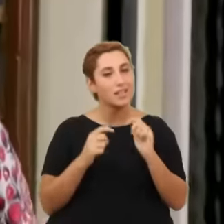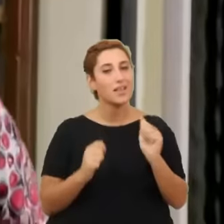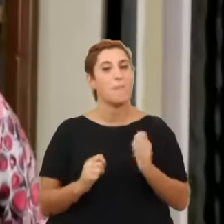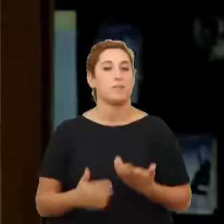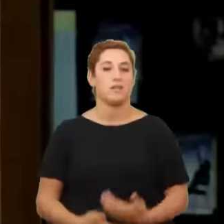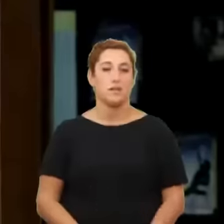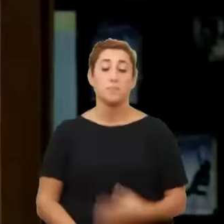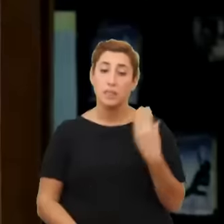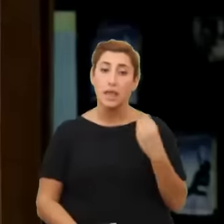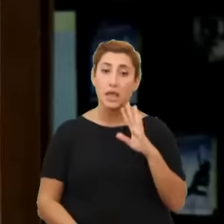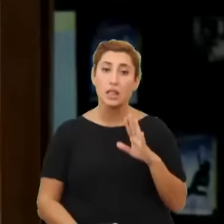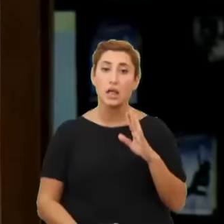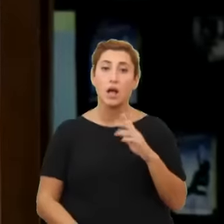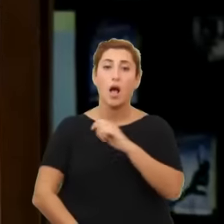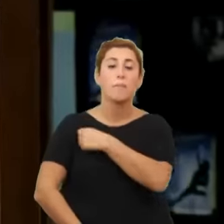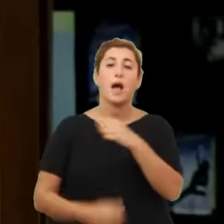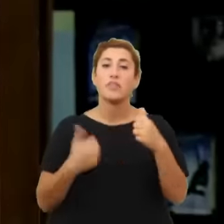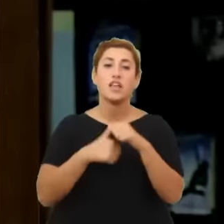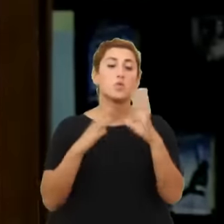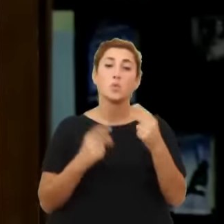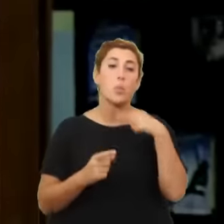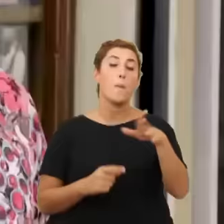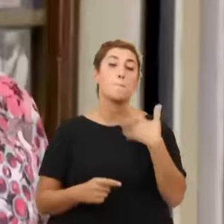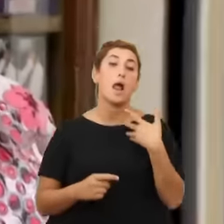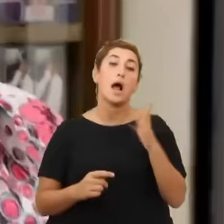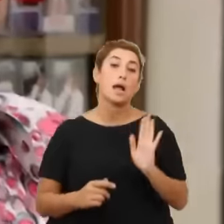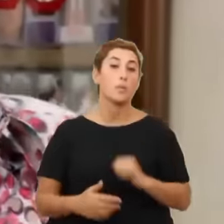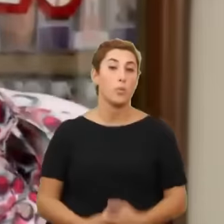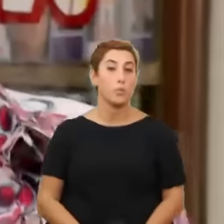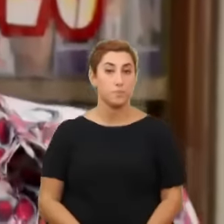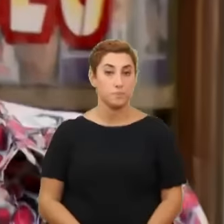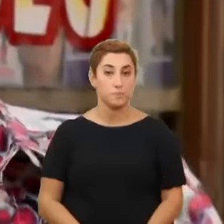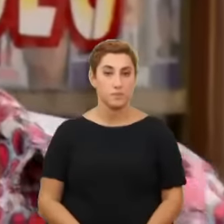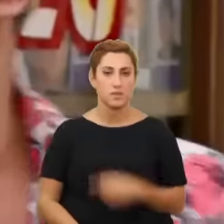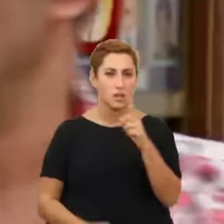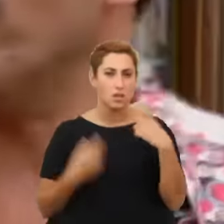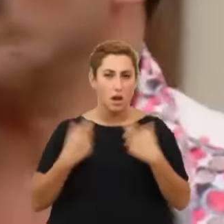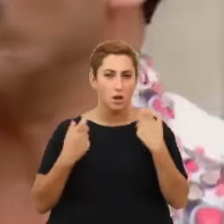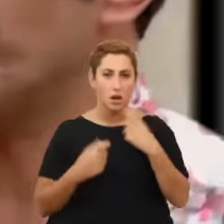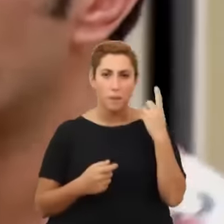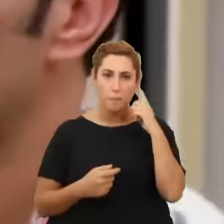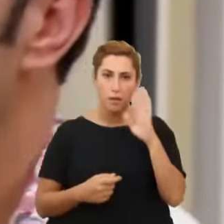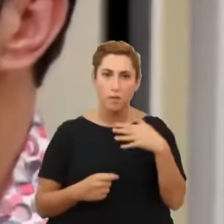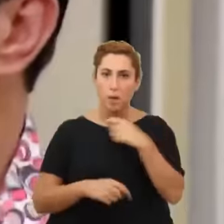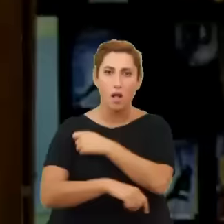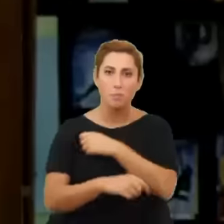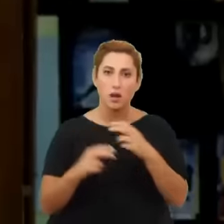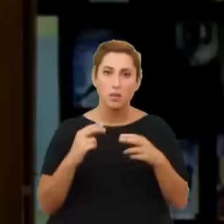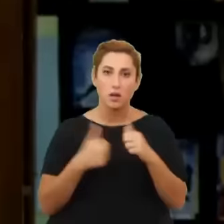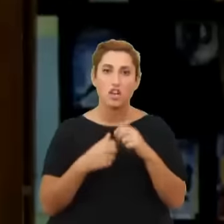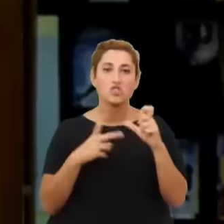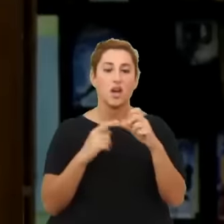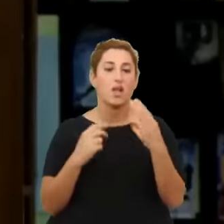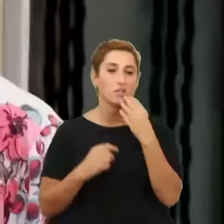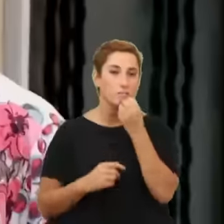günleri. İyi de Alman karın ne olacak ben onu merak ediyorum ya. Sen nereden biliyorsun oğlum benim Alman karımı ya?